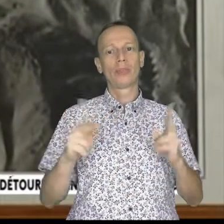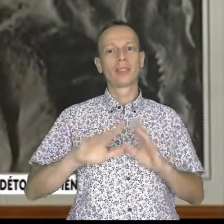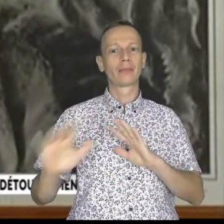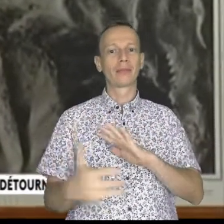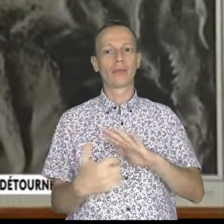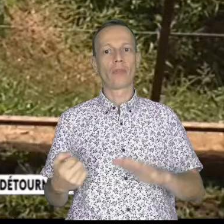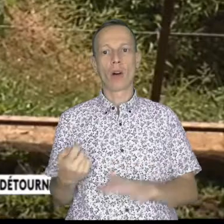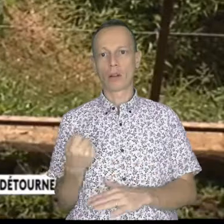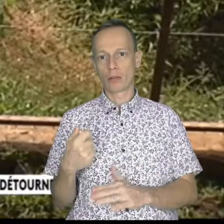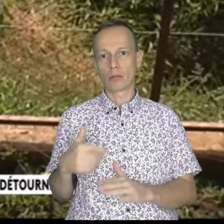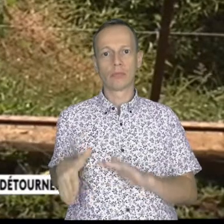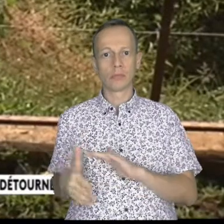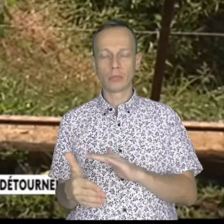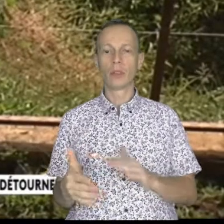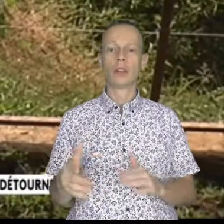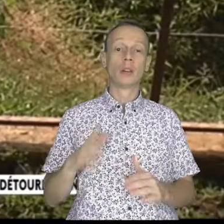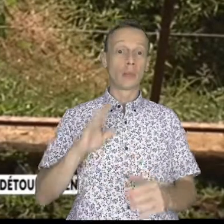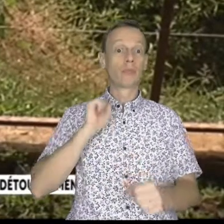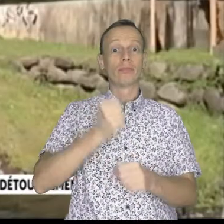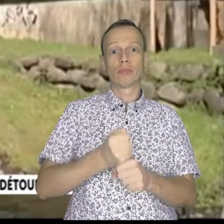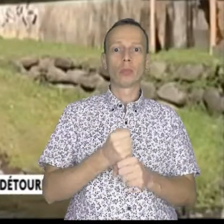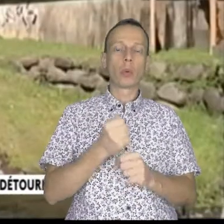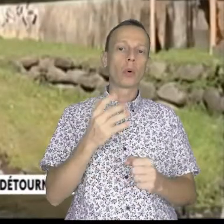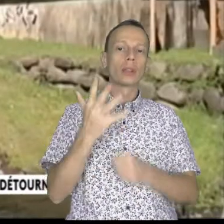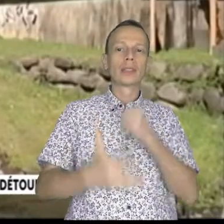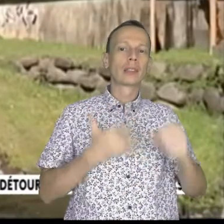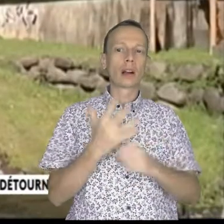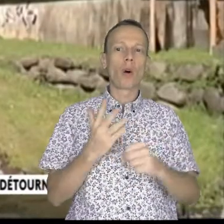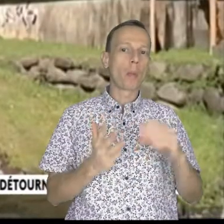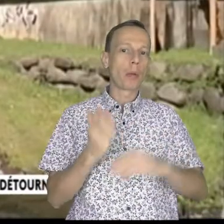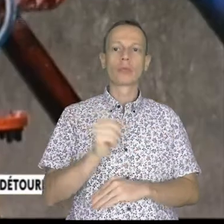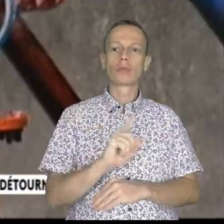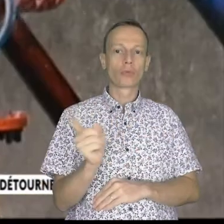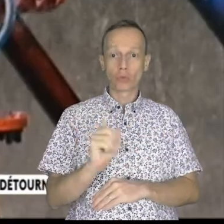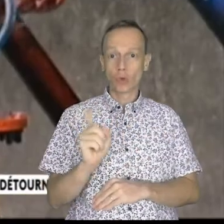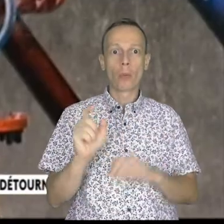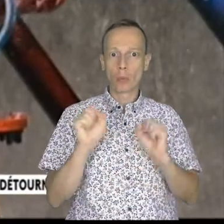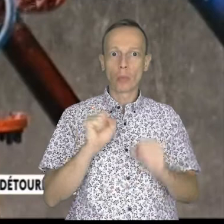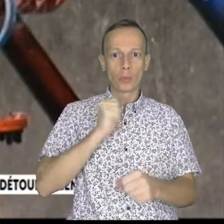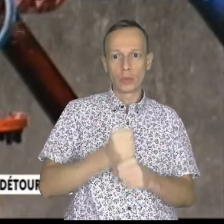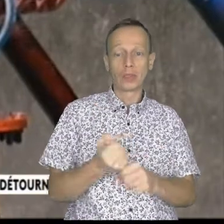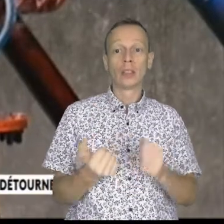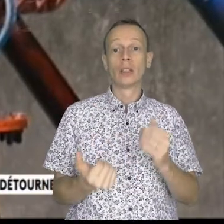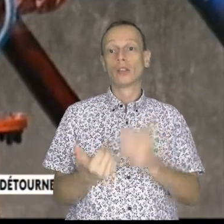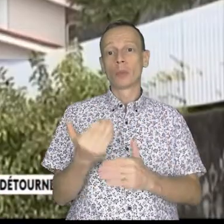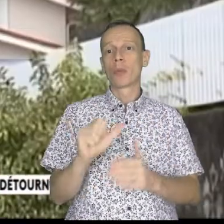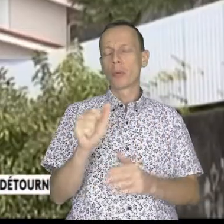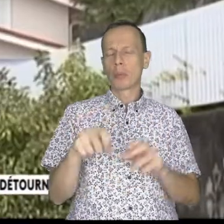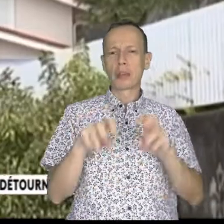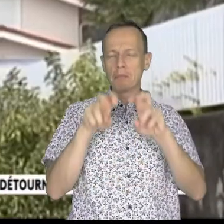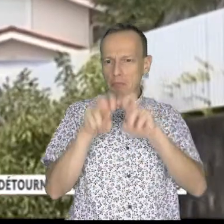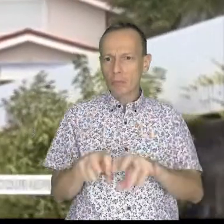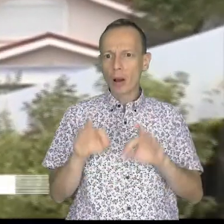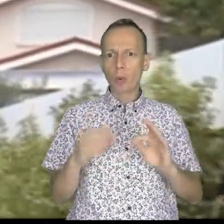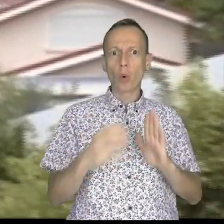d'un délit. Une infraction punie d'une peine n'excédant pas les 5 ans d'emprisonnement. L'audience a commencé par l'examen d'une question prioritaire